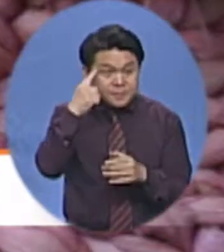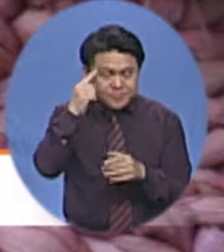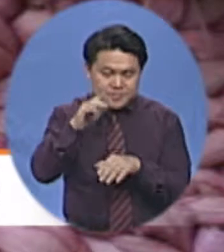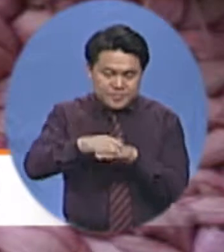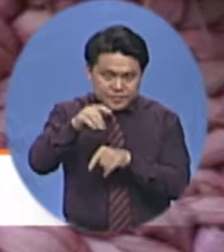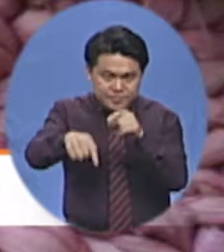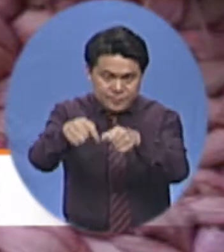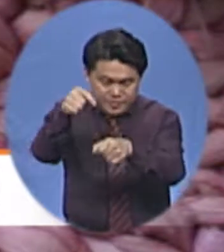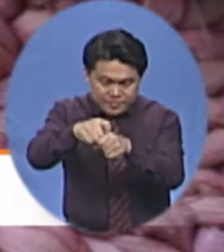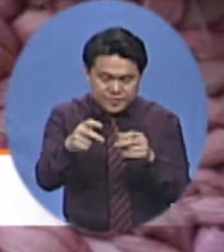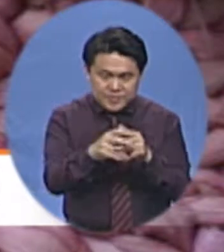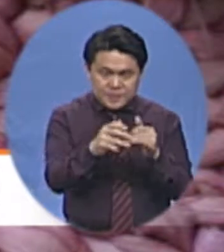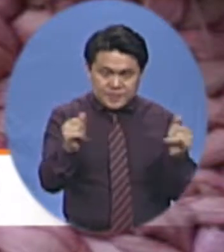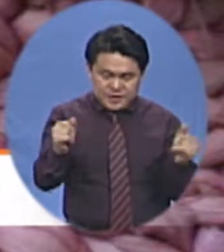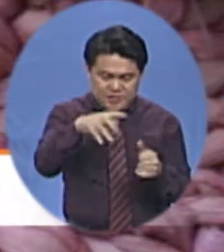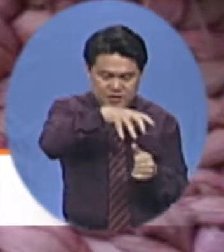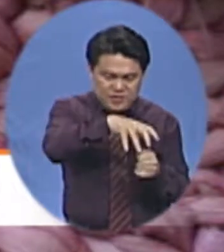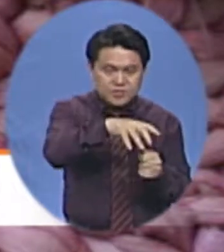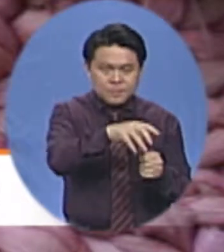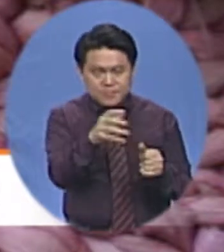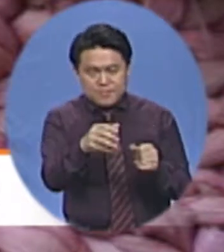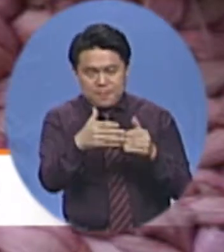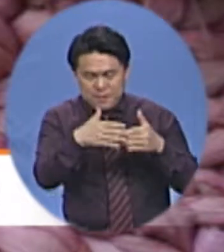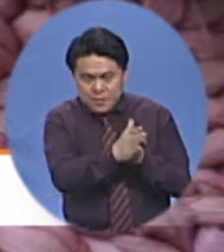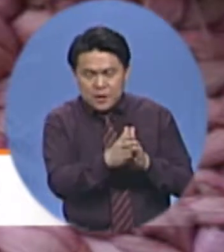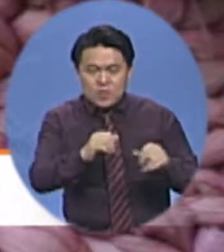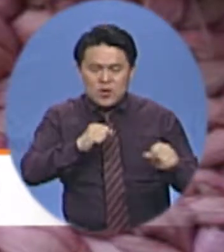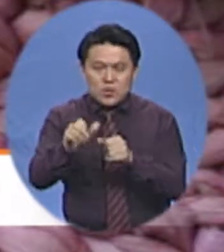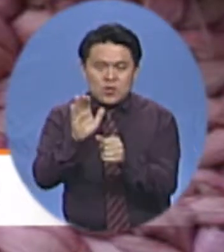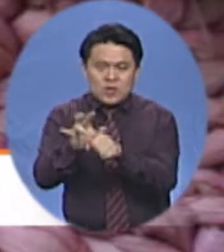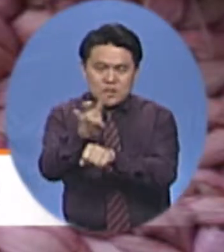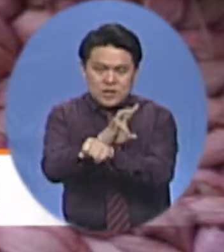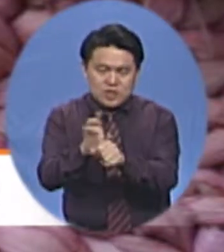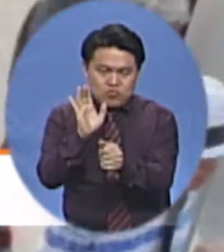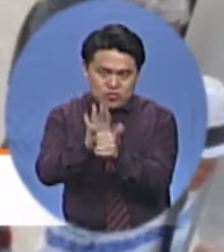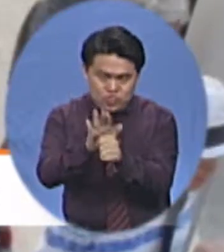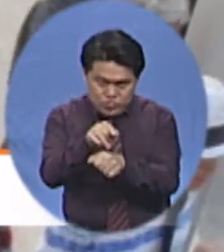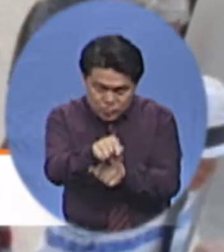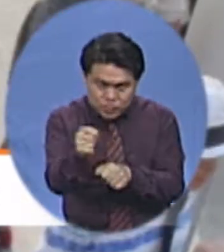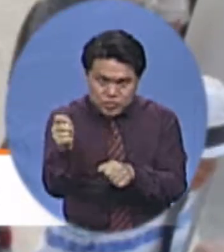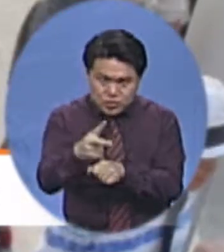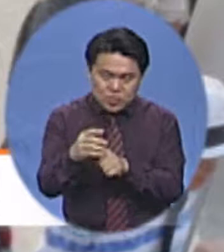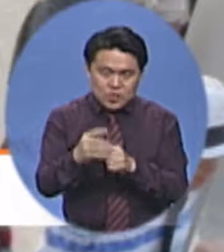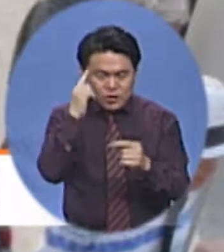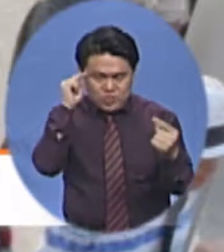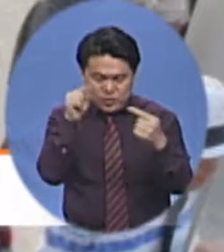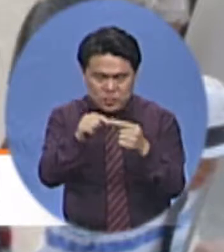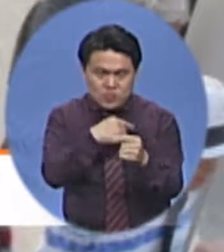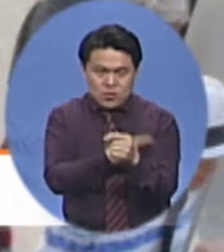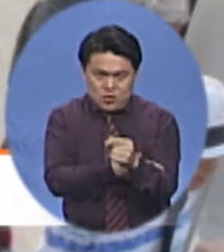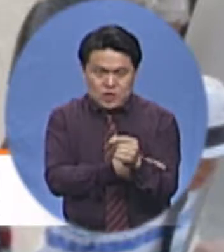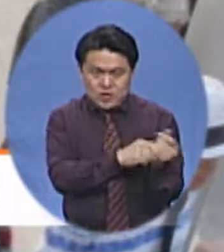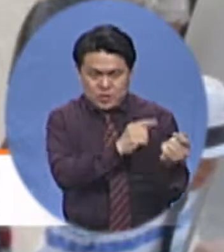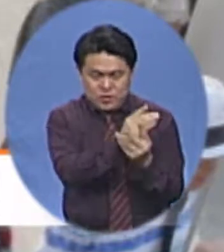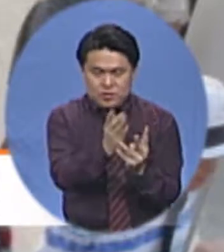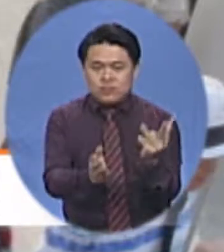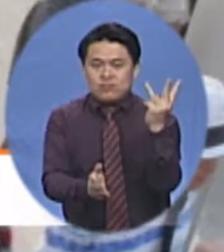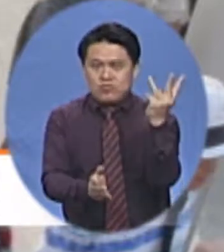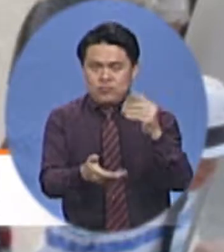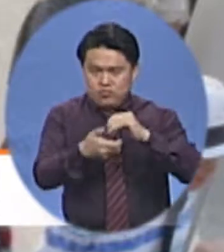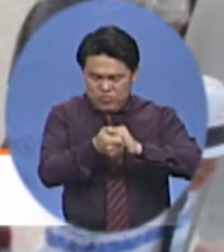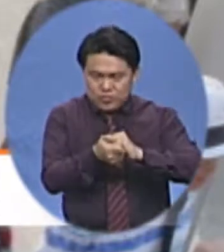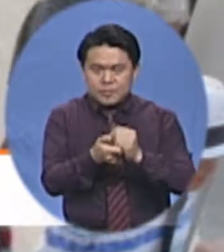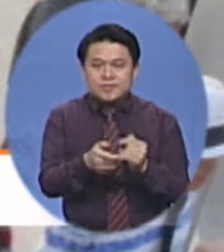위해서는 장애인 수용시설 폐쇄 길과 활동보조 24시간 보장의 길, 의사소통 권리 보장의 길 등 세 가지